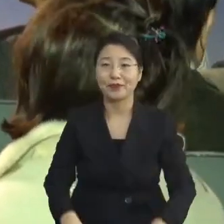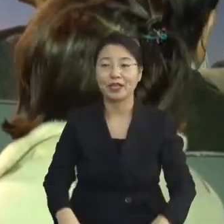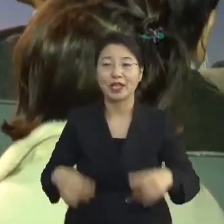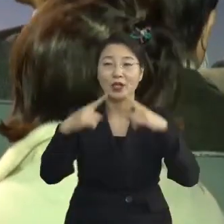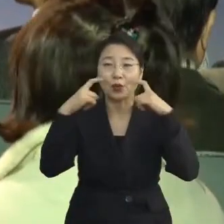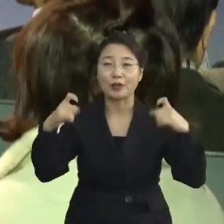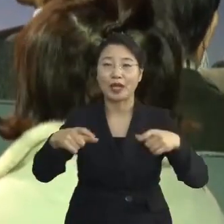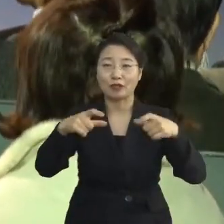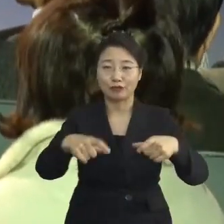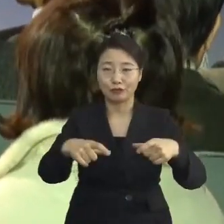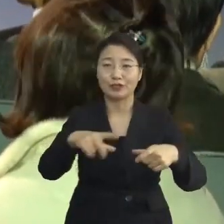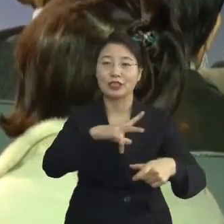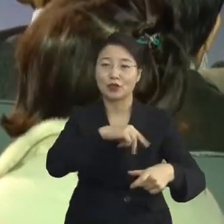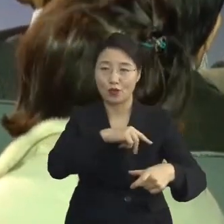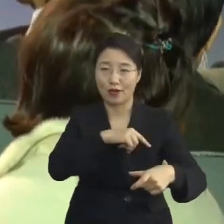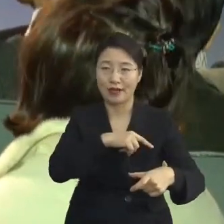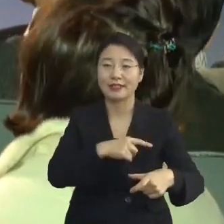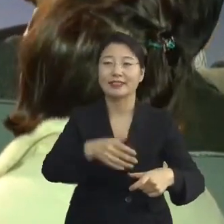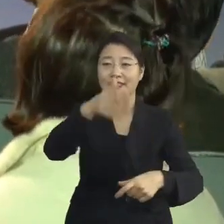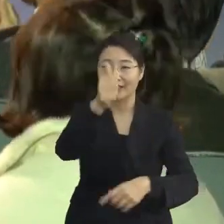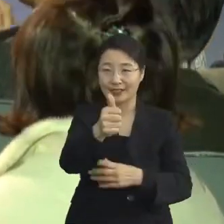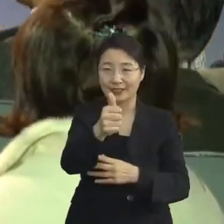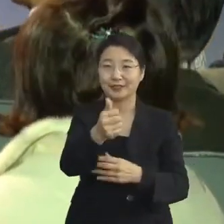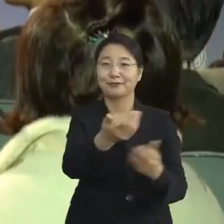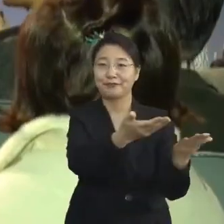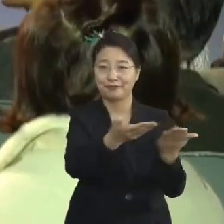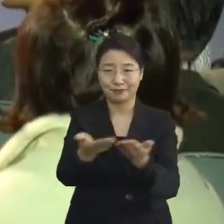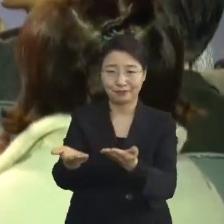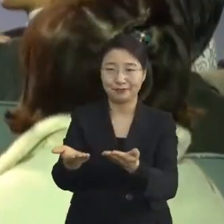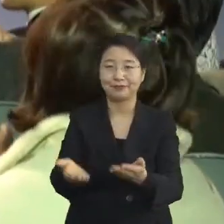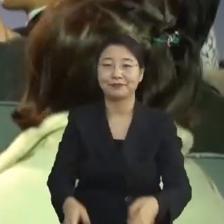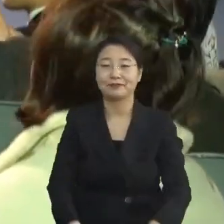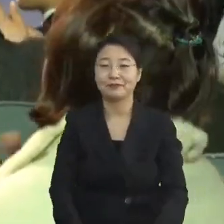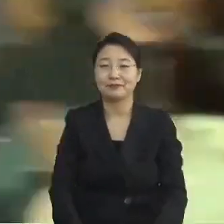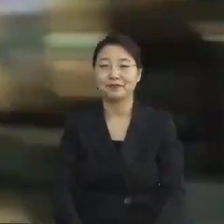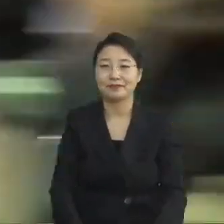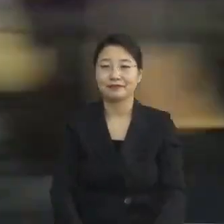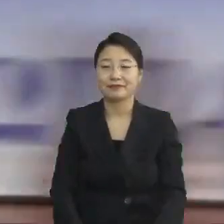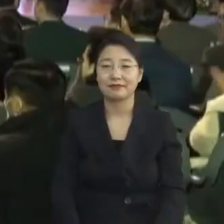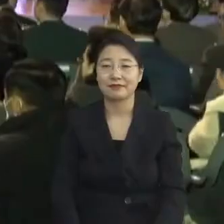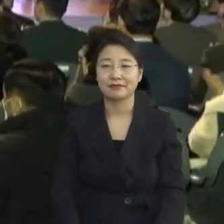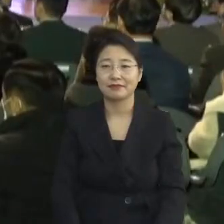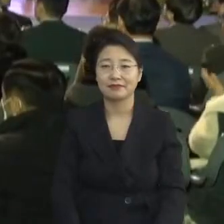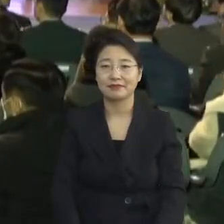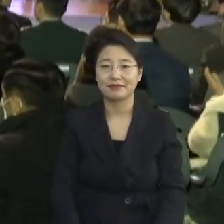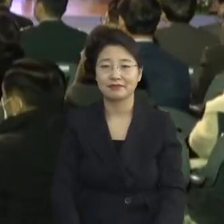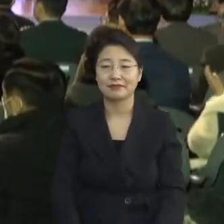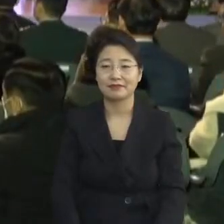동대문구의회 정성영 구의장님 참석하셨습니다.